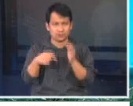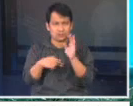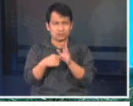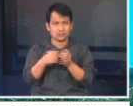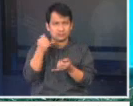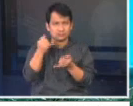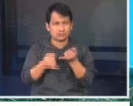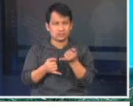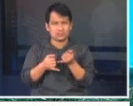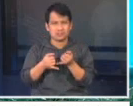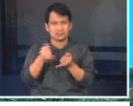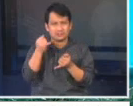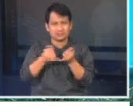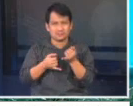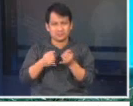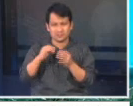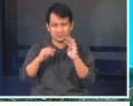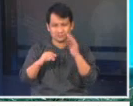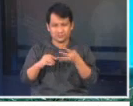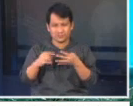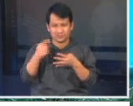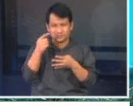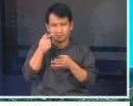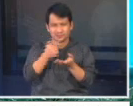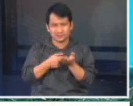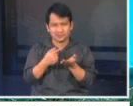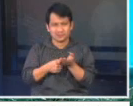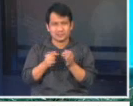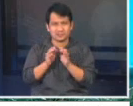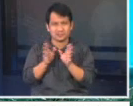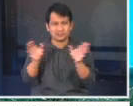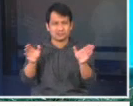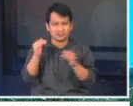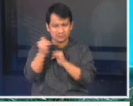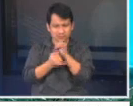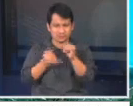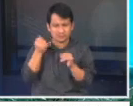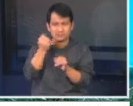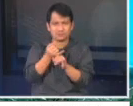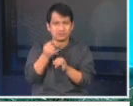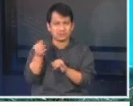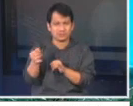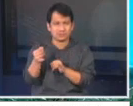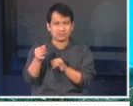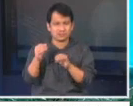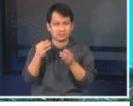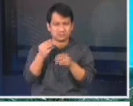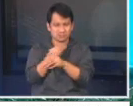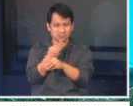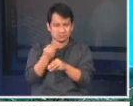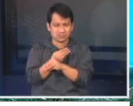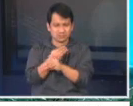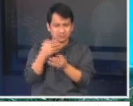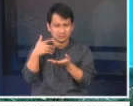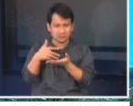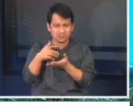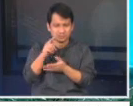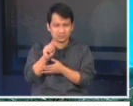Nangulelat ang mga Pinoy 4th graders sa 2019 Trends in International Mathematics and Science Study